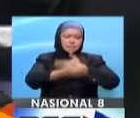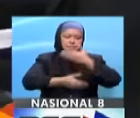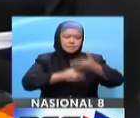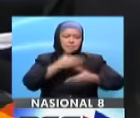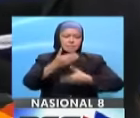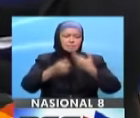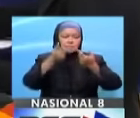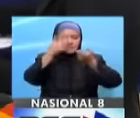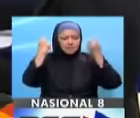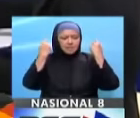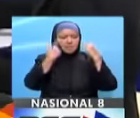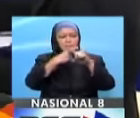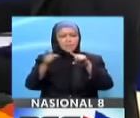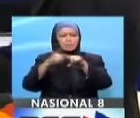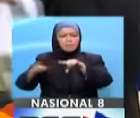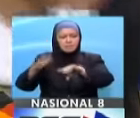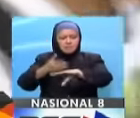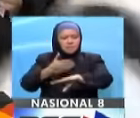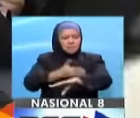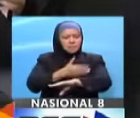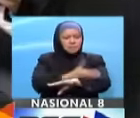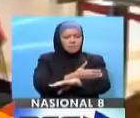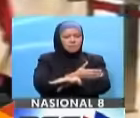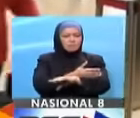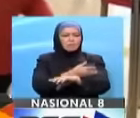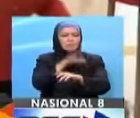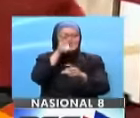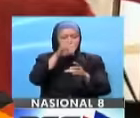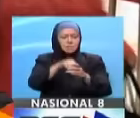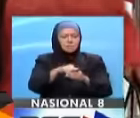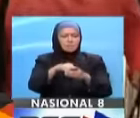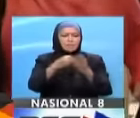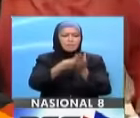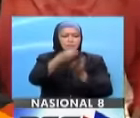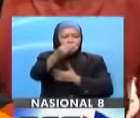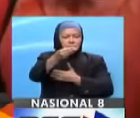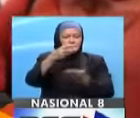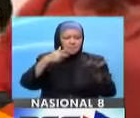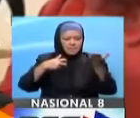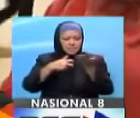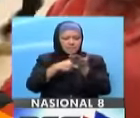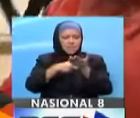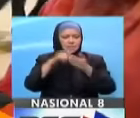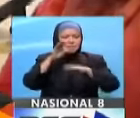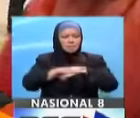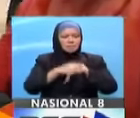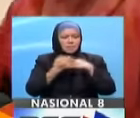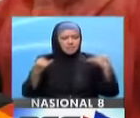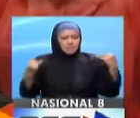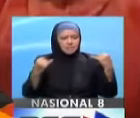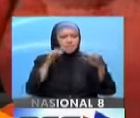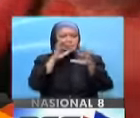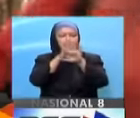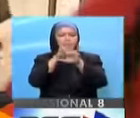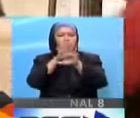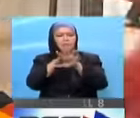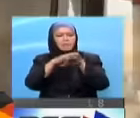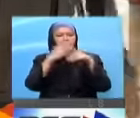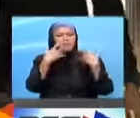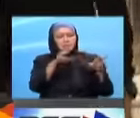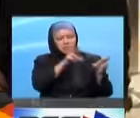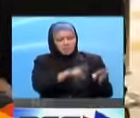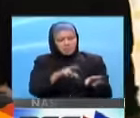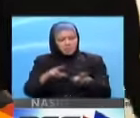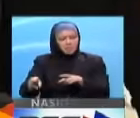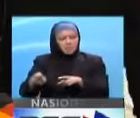pelbagai penambahbaikan disediakan termasuk pembelian tiket bas dalam talian. Kebanyakan penumpang telah merancang perjalanan berdasarkan tiket